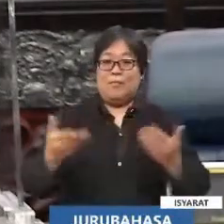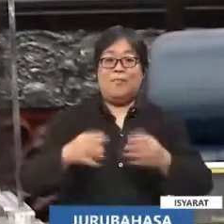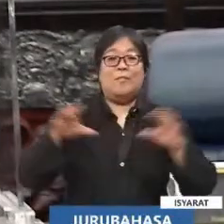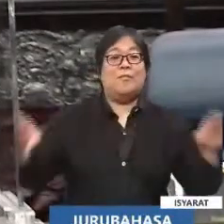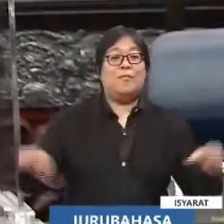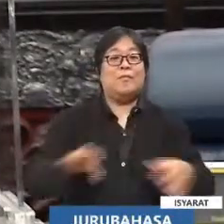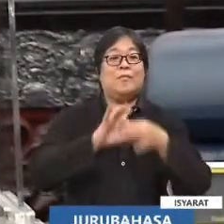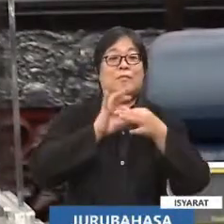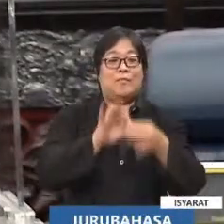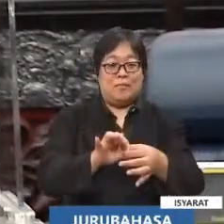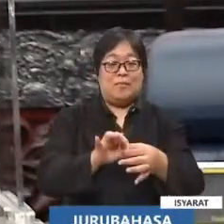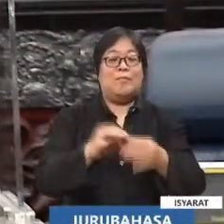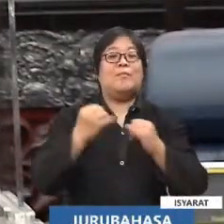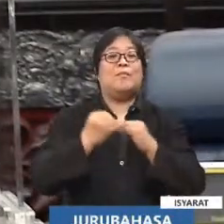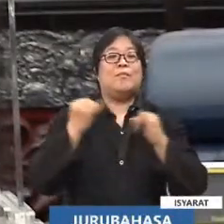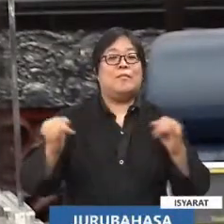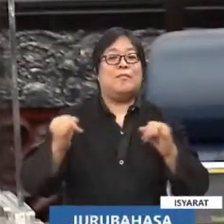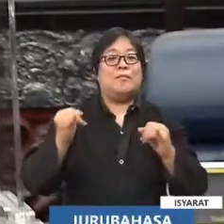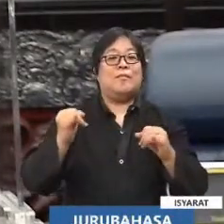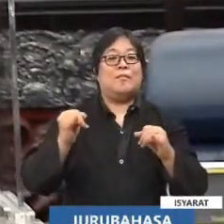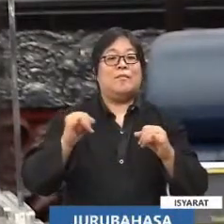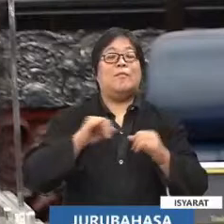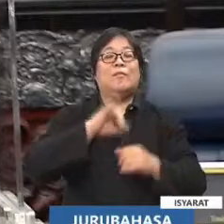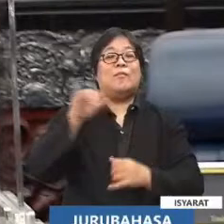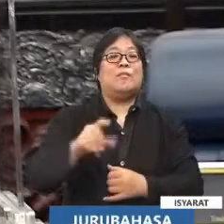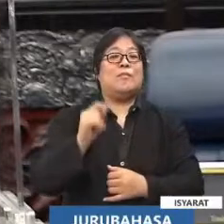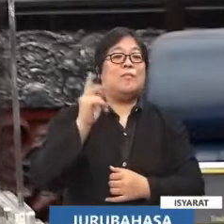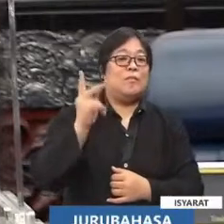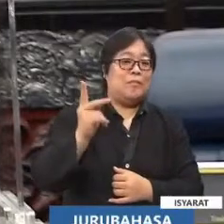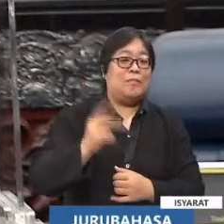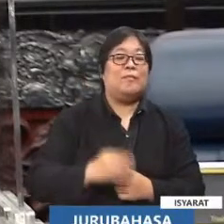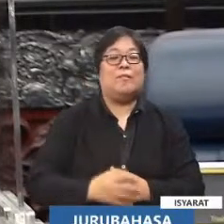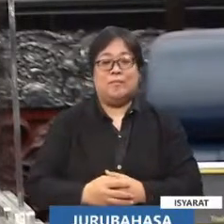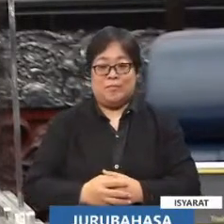dijalankan dengan kerjasama dengan Jabatan Tenaga Kerja Semenanjung Malaysia,